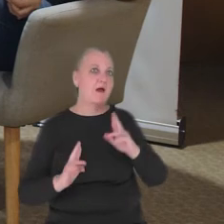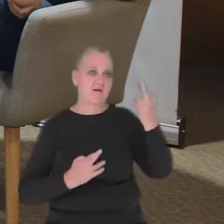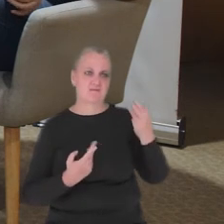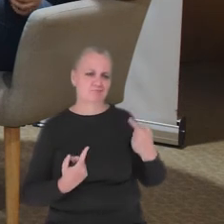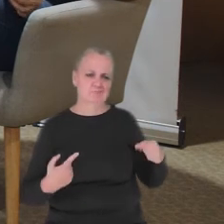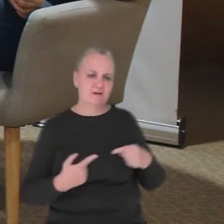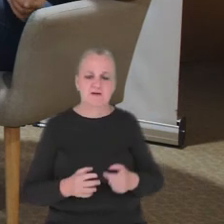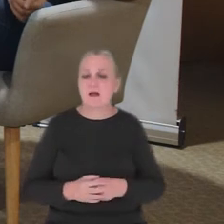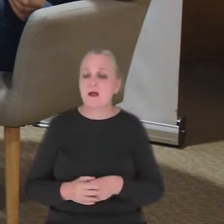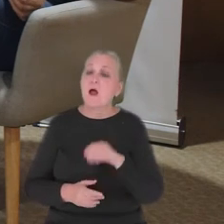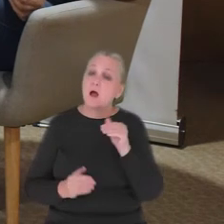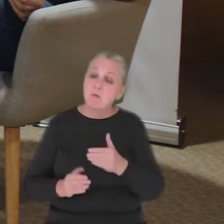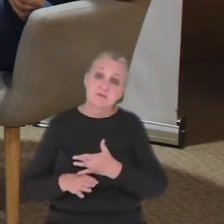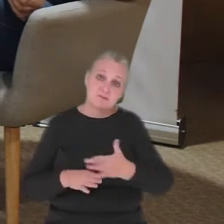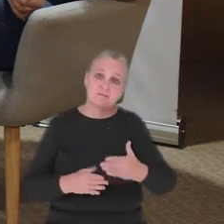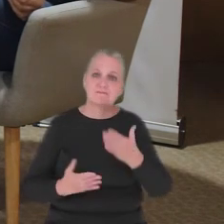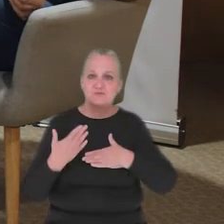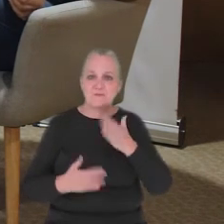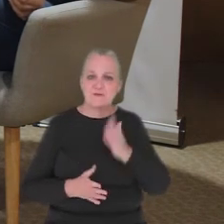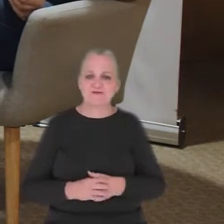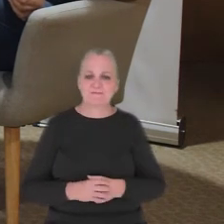Chociaż może potem będzie milej.